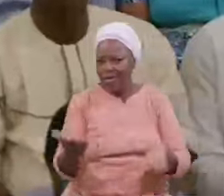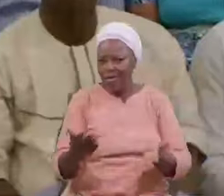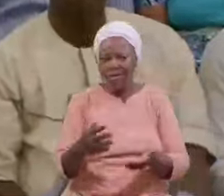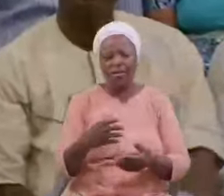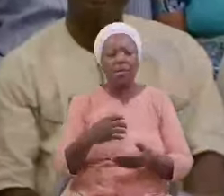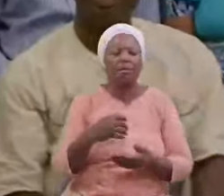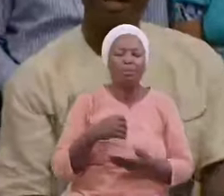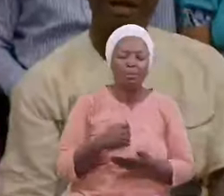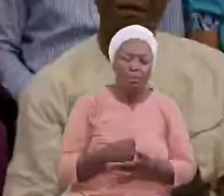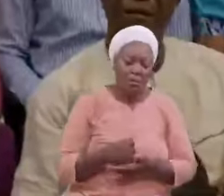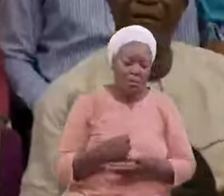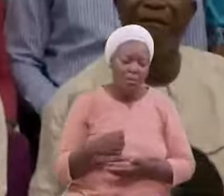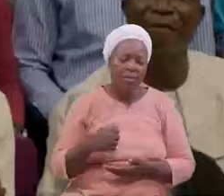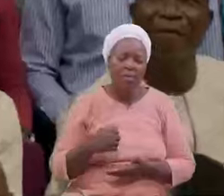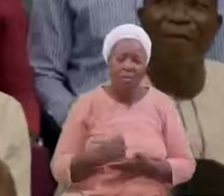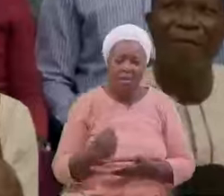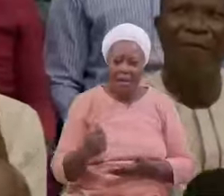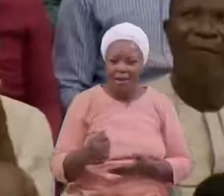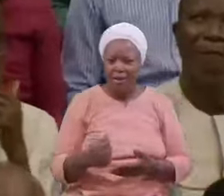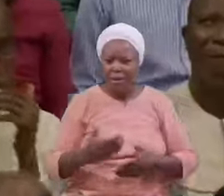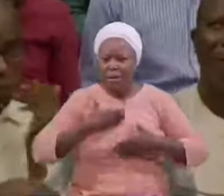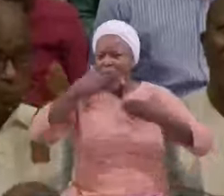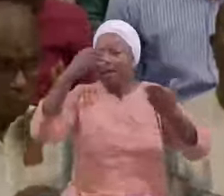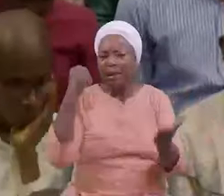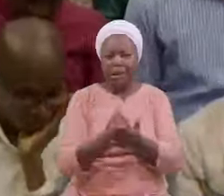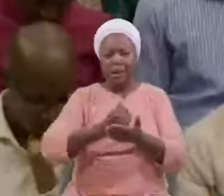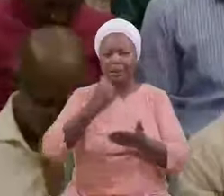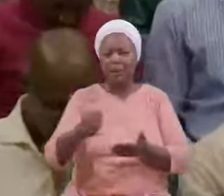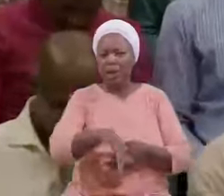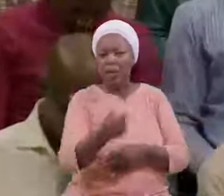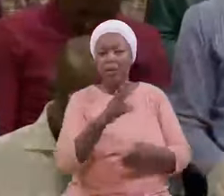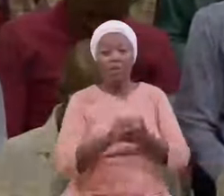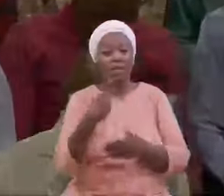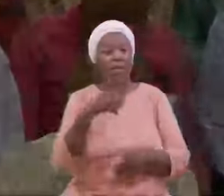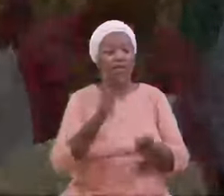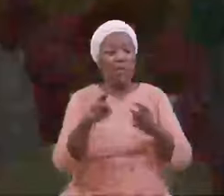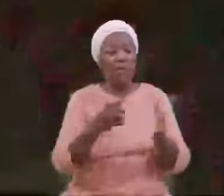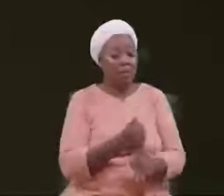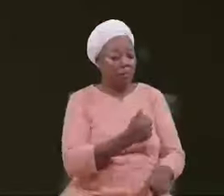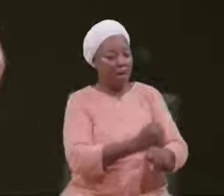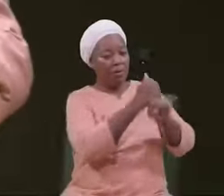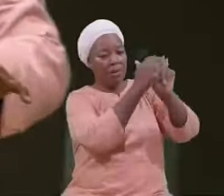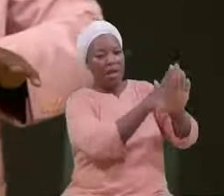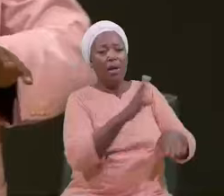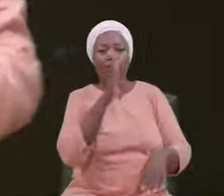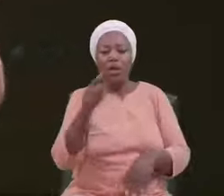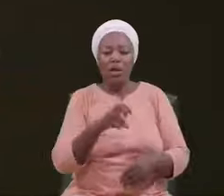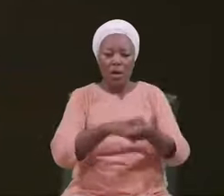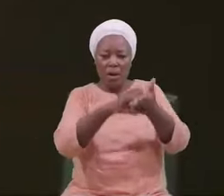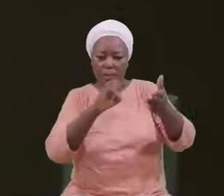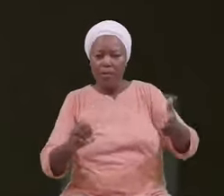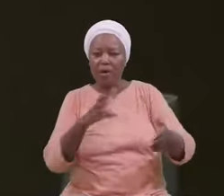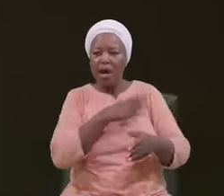Je vous le dis en vérité, si quelqu'un dit à cette montagne, ôte-toi de là et